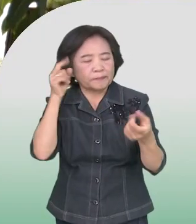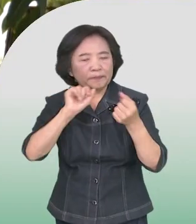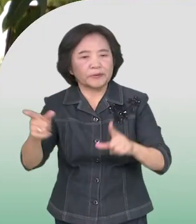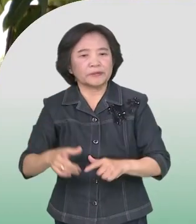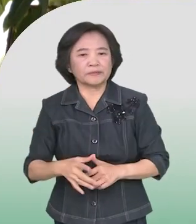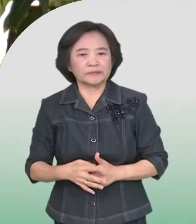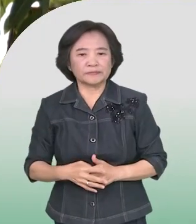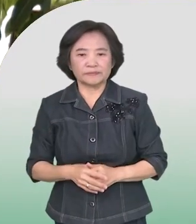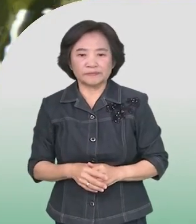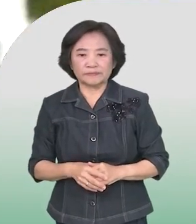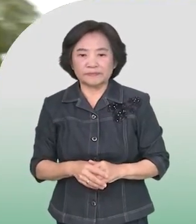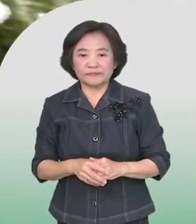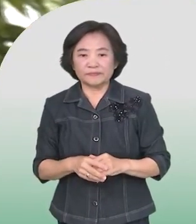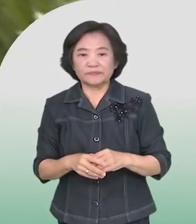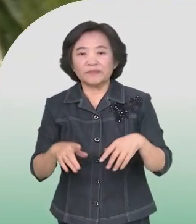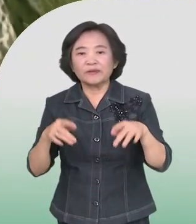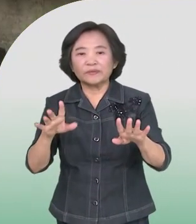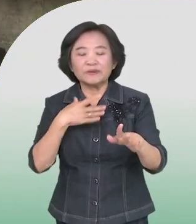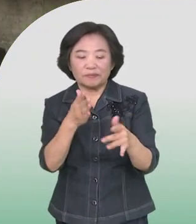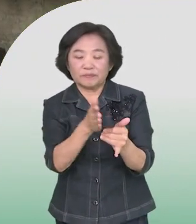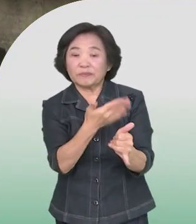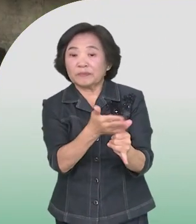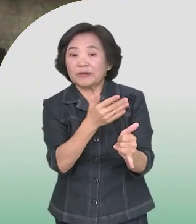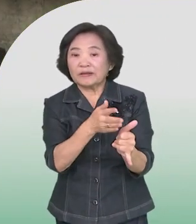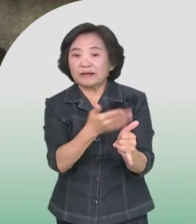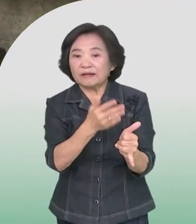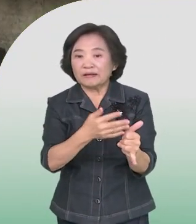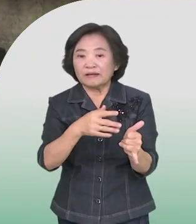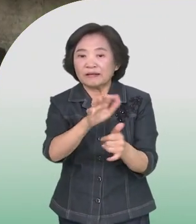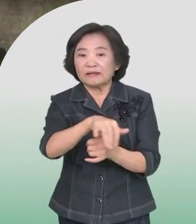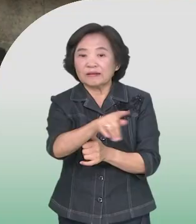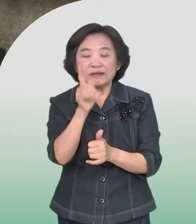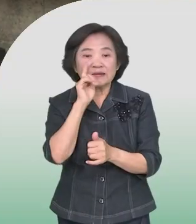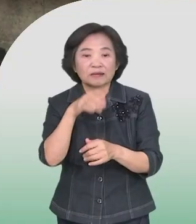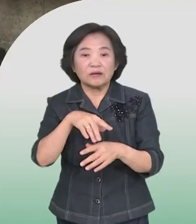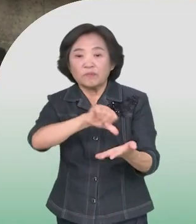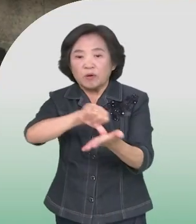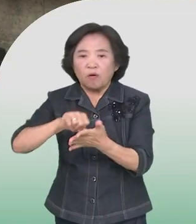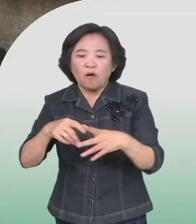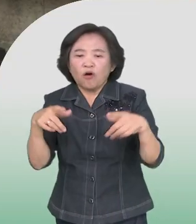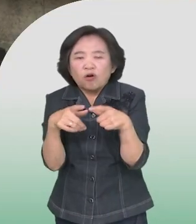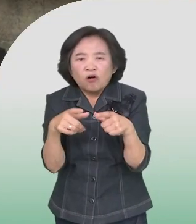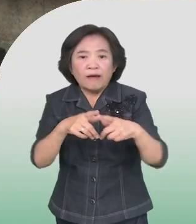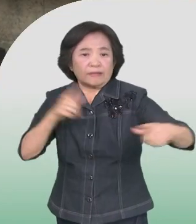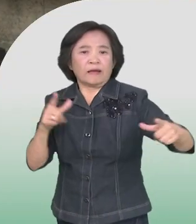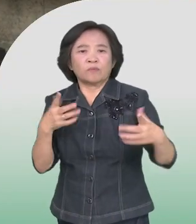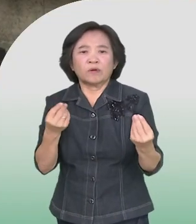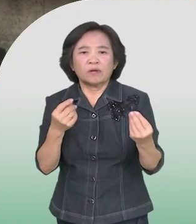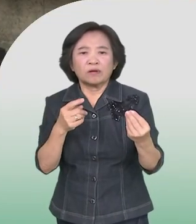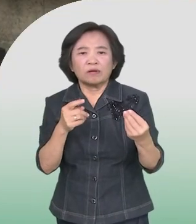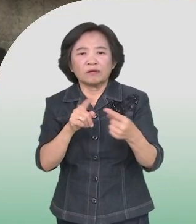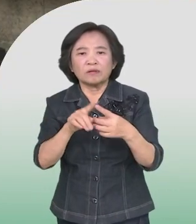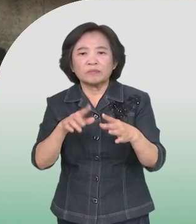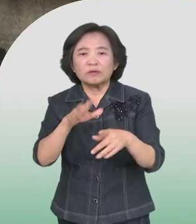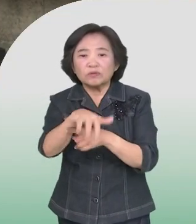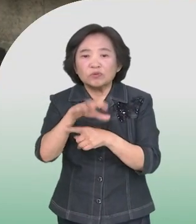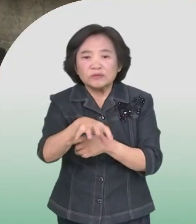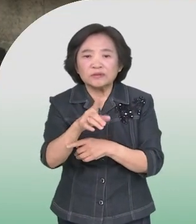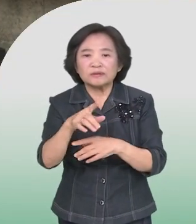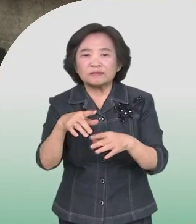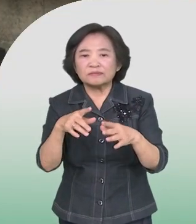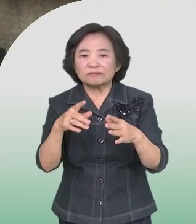长。 像北部这边的农民，他是比较我们产业面积没有这么大，或者包含我们农场的面积